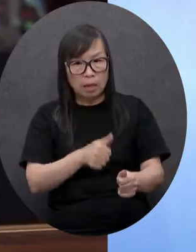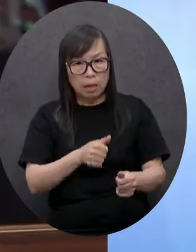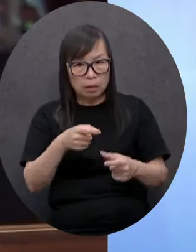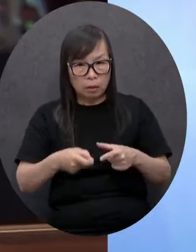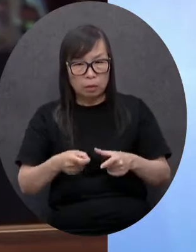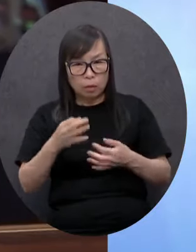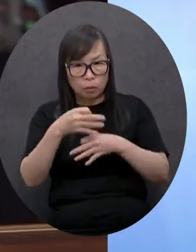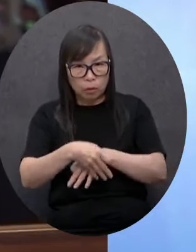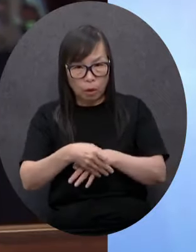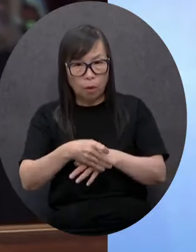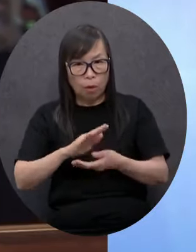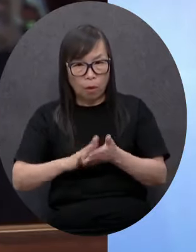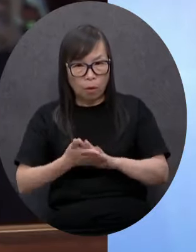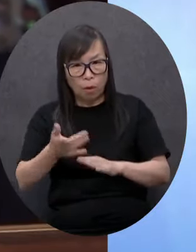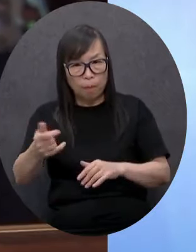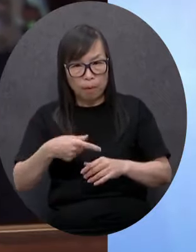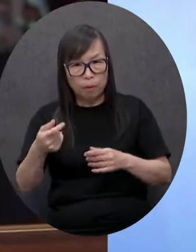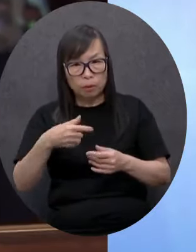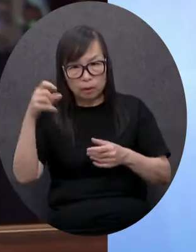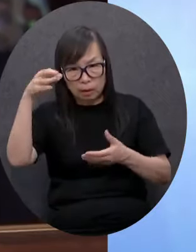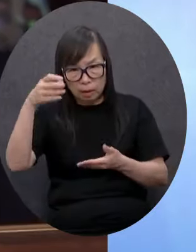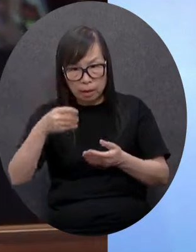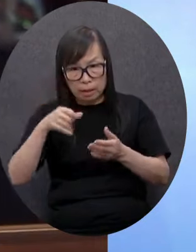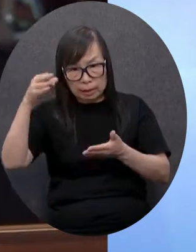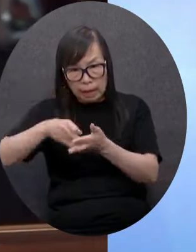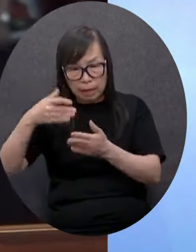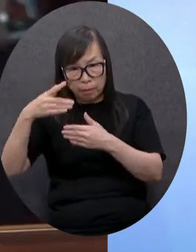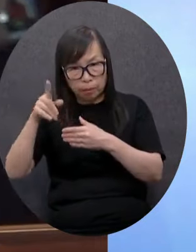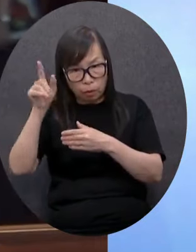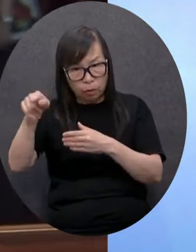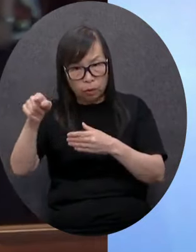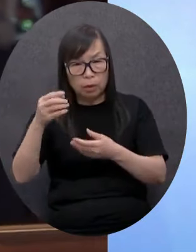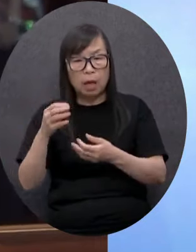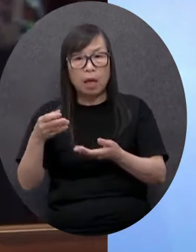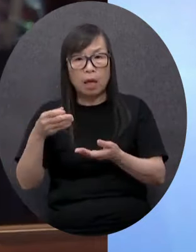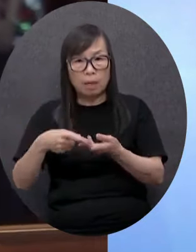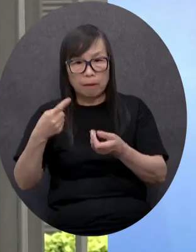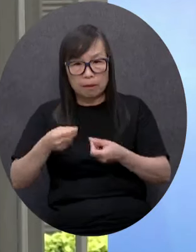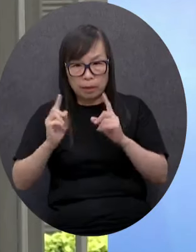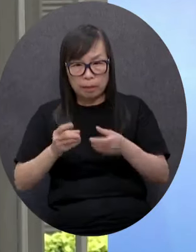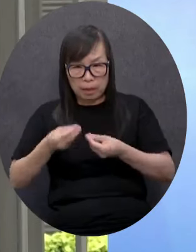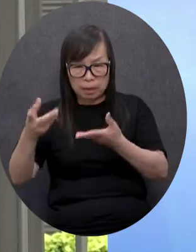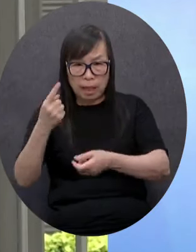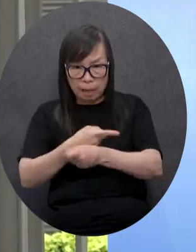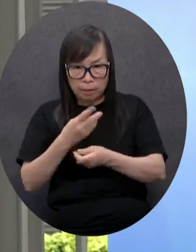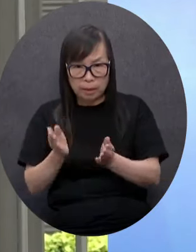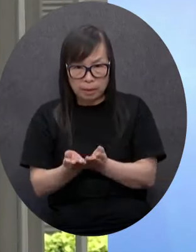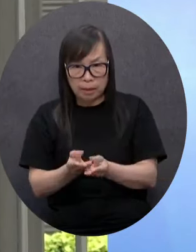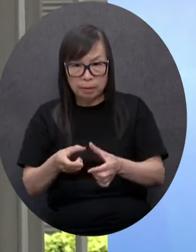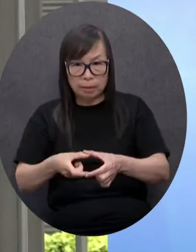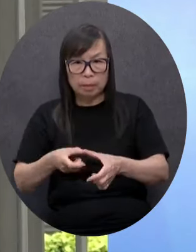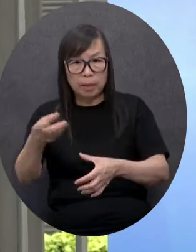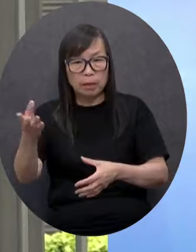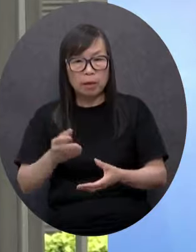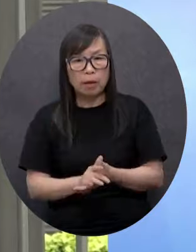公約呢，會給他機會他加入當地的國籍的，或者出一些臨時證件給他們。 葉劉淑儀認為今